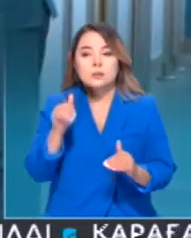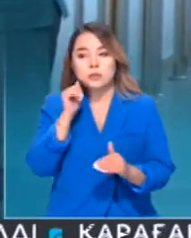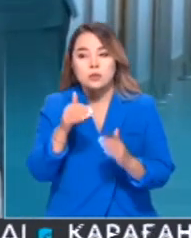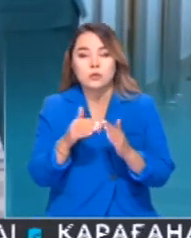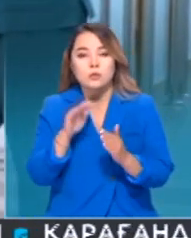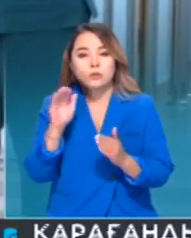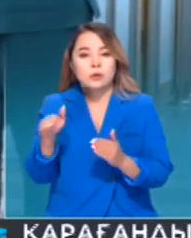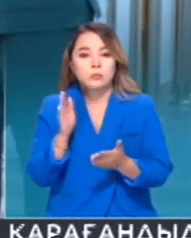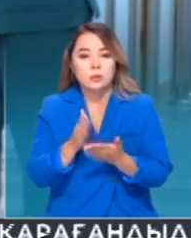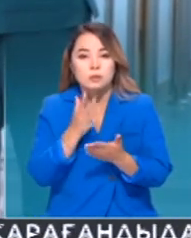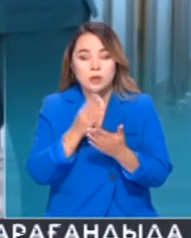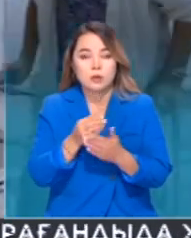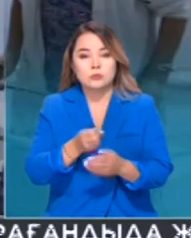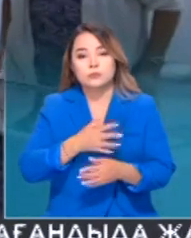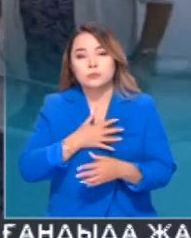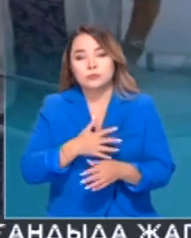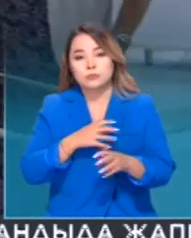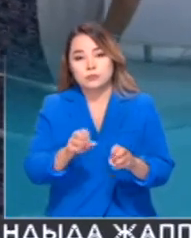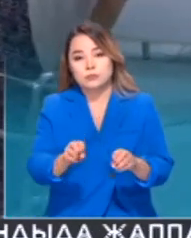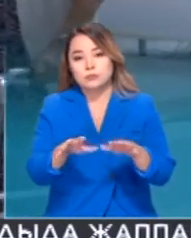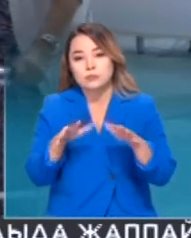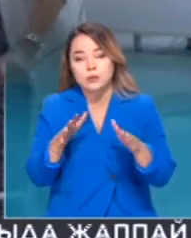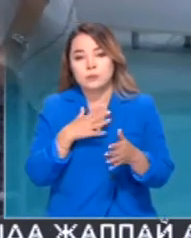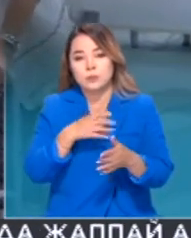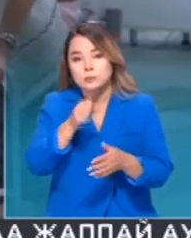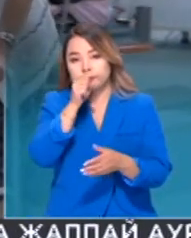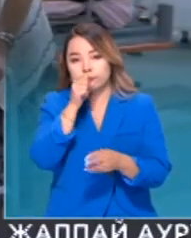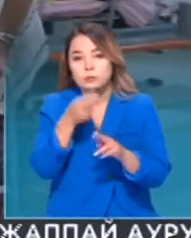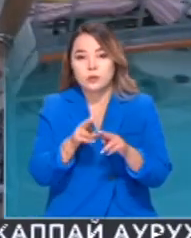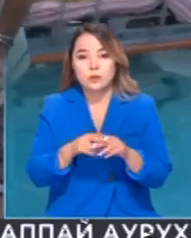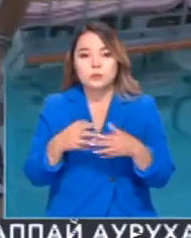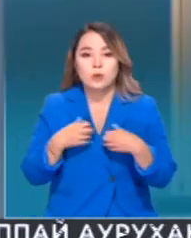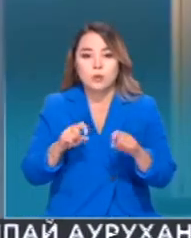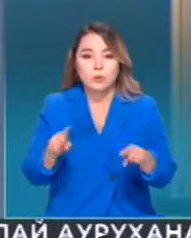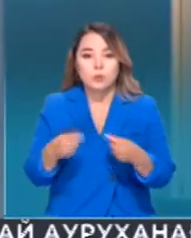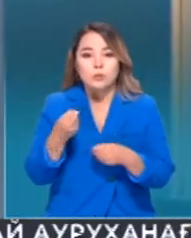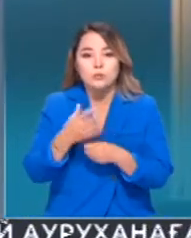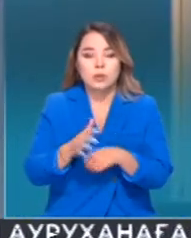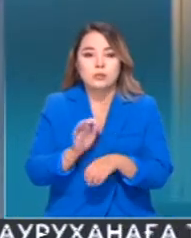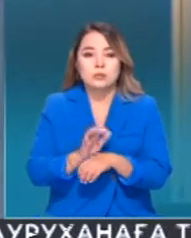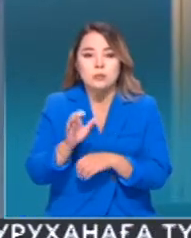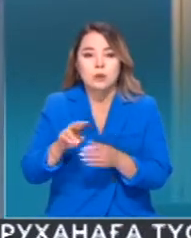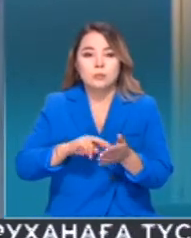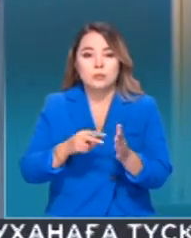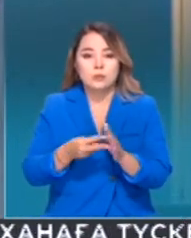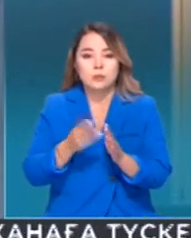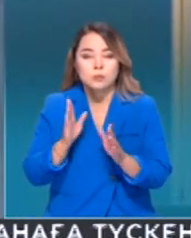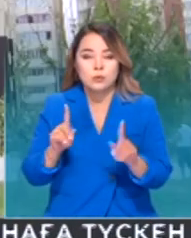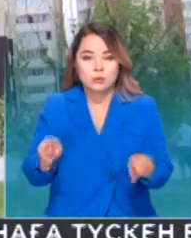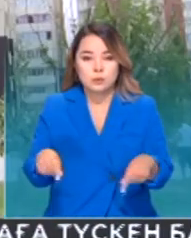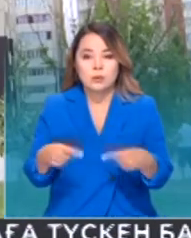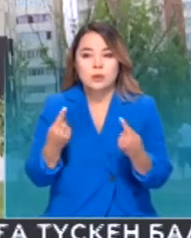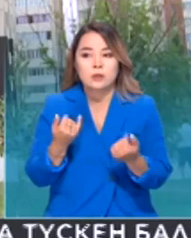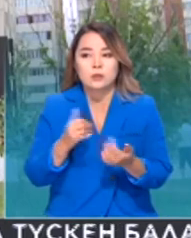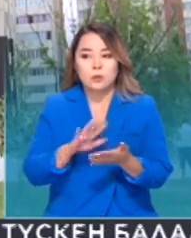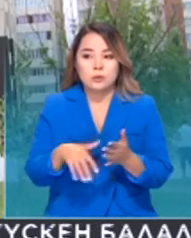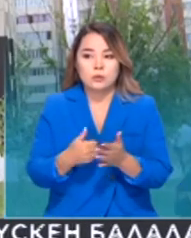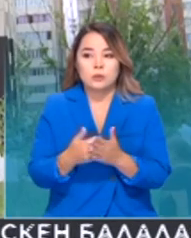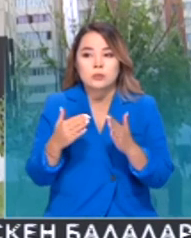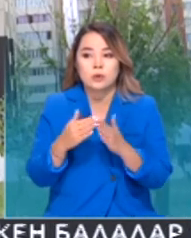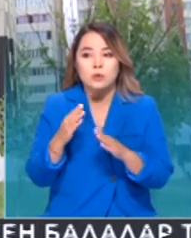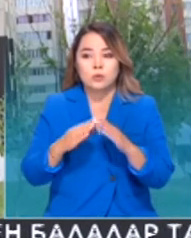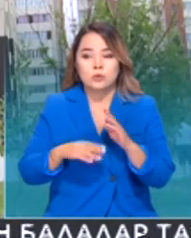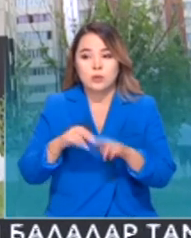үйлеріне жіберілмекші. Түтінге тұншыққан адамдарды алдағы айда сауықтыру орталықтарына да жіберу жағы қарастырылып жатыр екен. Оған дейін үйді